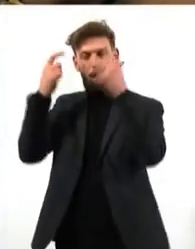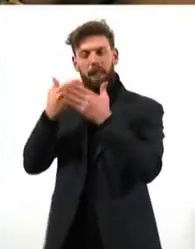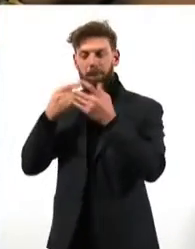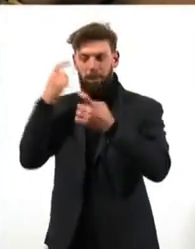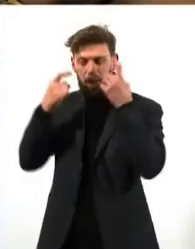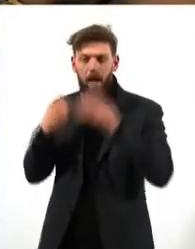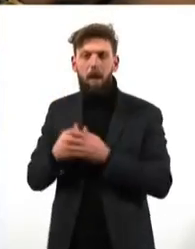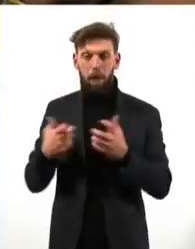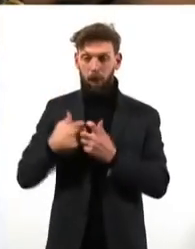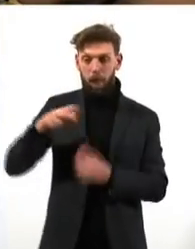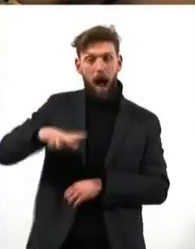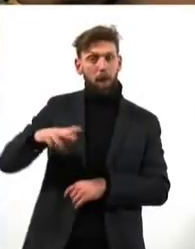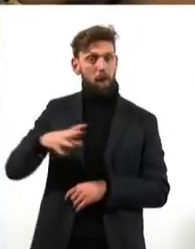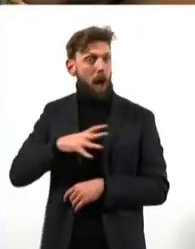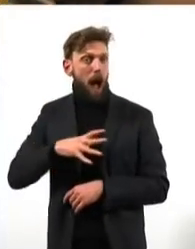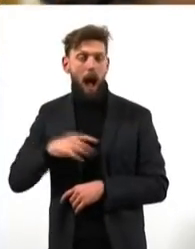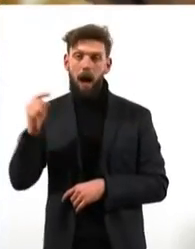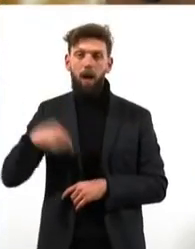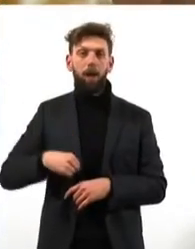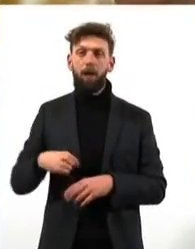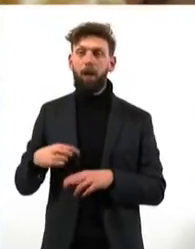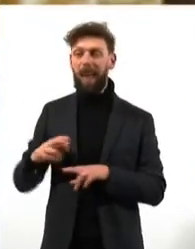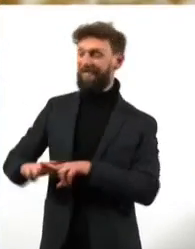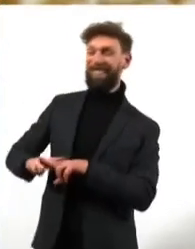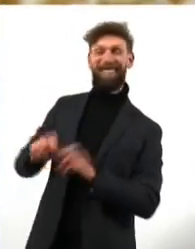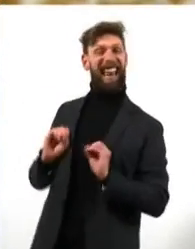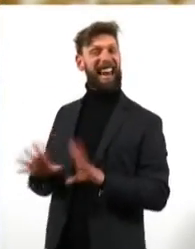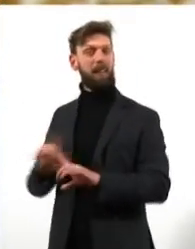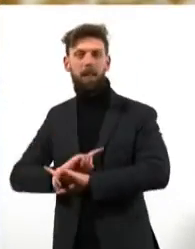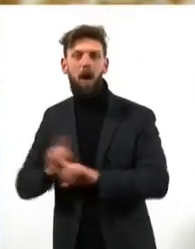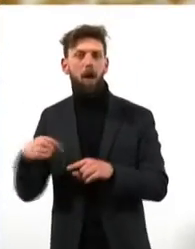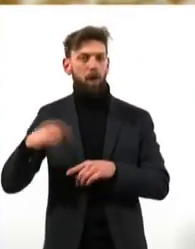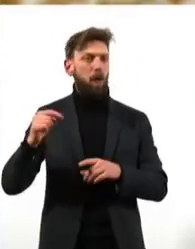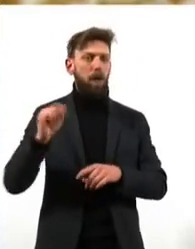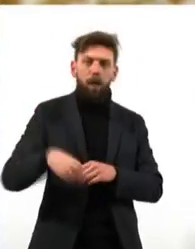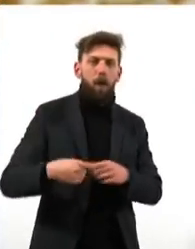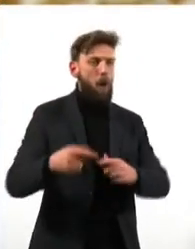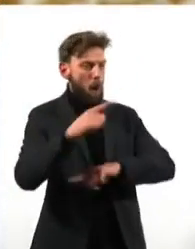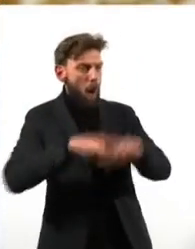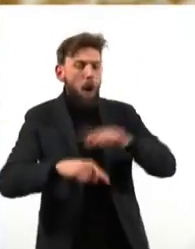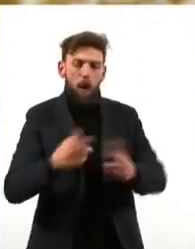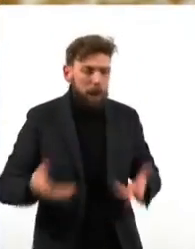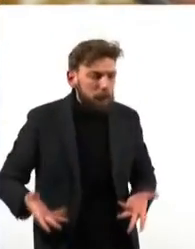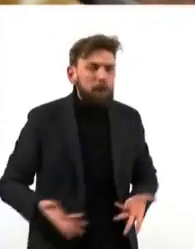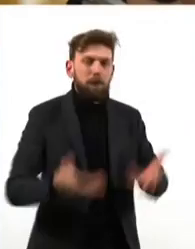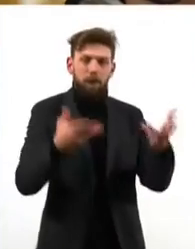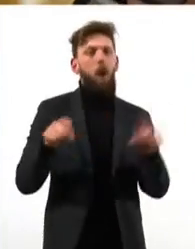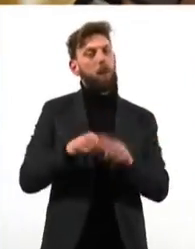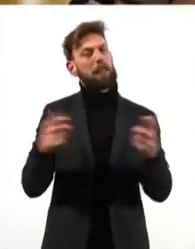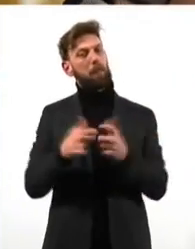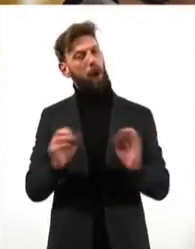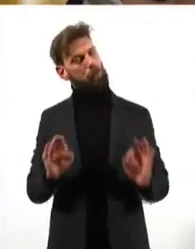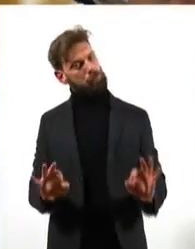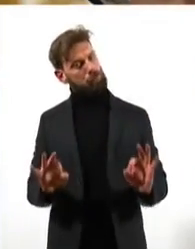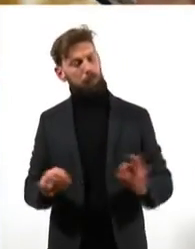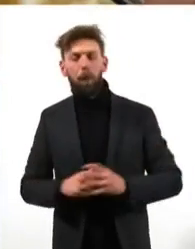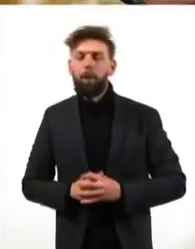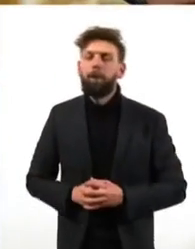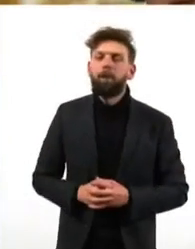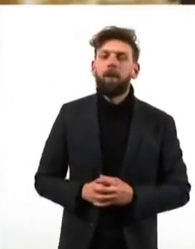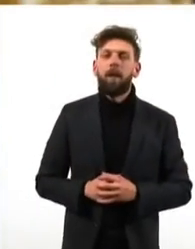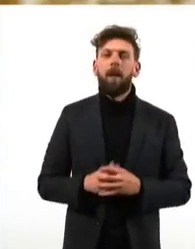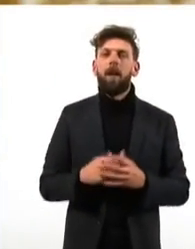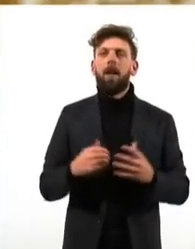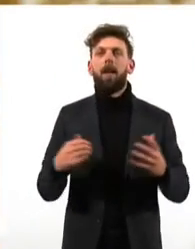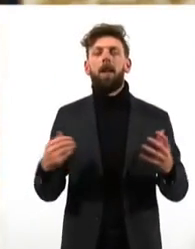il faut le mettre en location, il ne faut pas le laisser vacant, il faut le mettre en location à des prix abordables. Il y a aussi un travail, je ne sais pas s'il a fait Vela,